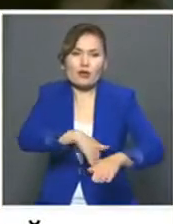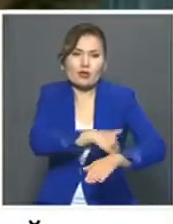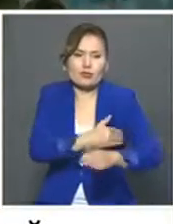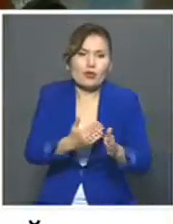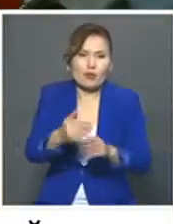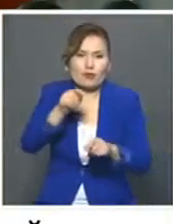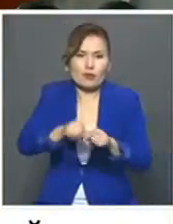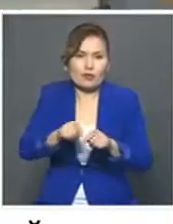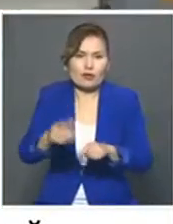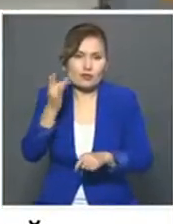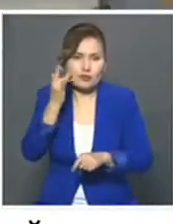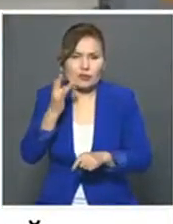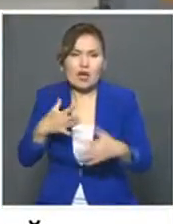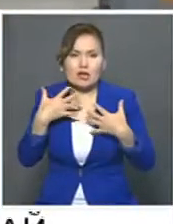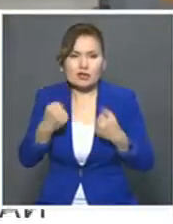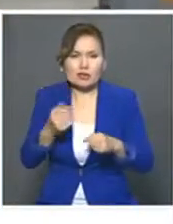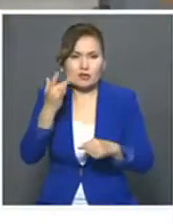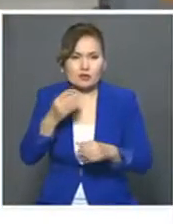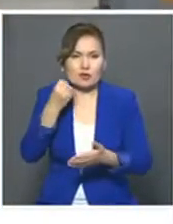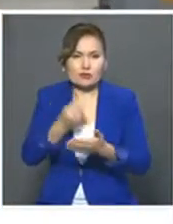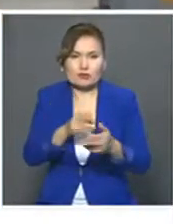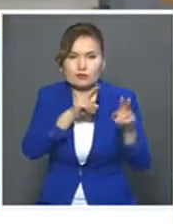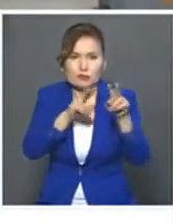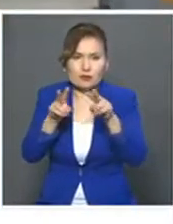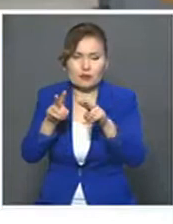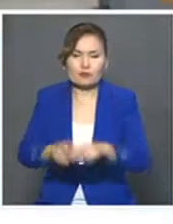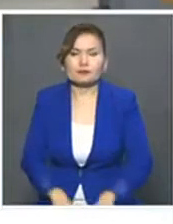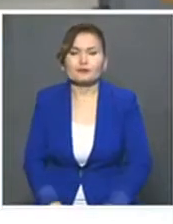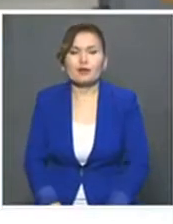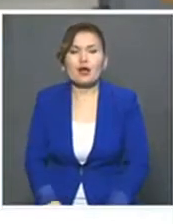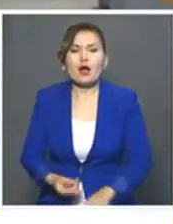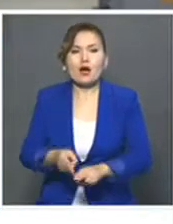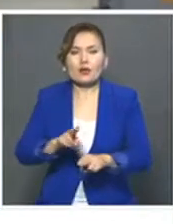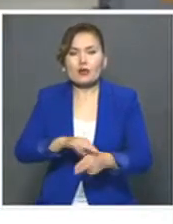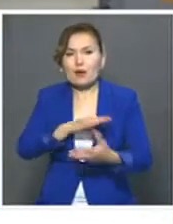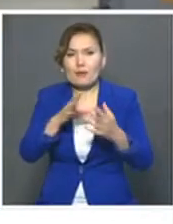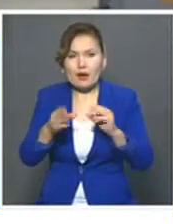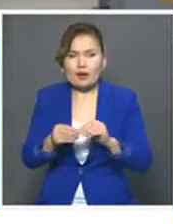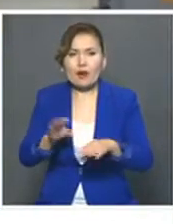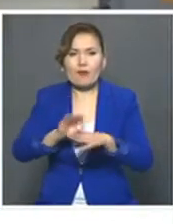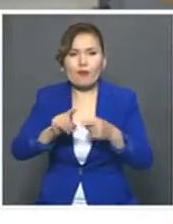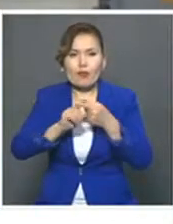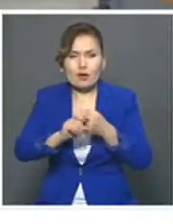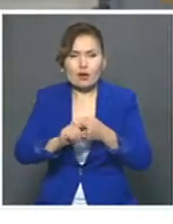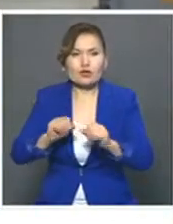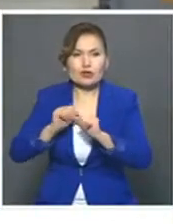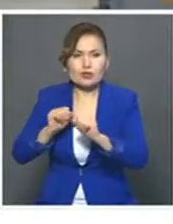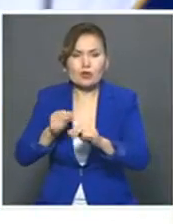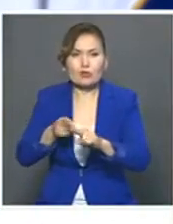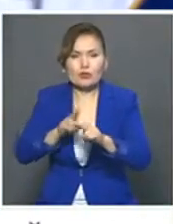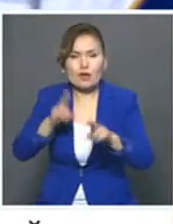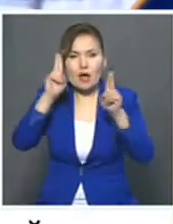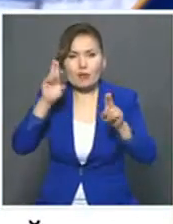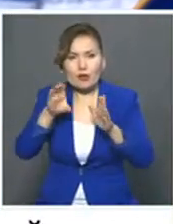бақыланып отырады. Коронавирус індетін өршіп тұрған уақытында санитарлық нормаларды толығымен сақтап жұмыс істеп жатыр деп айта